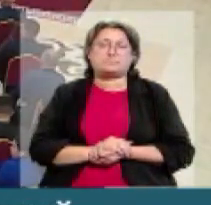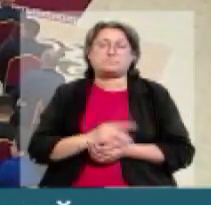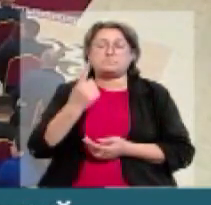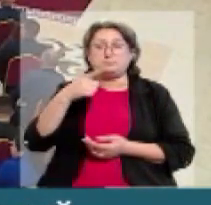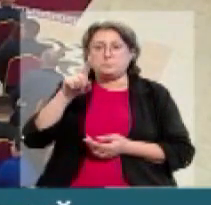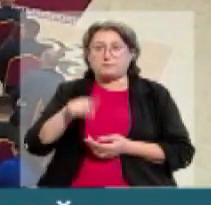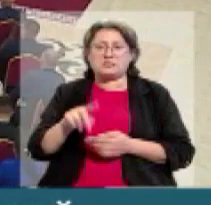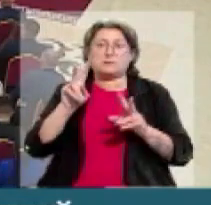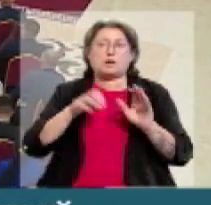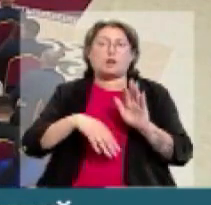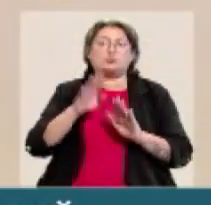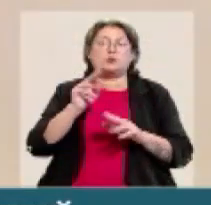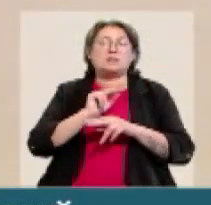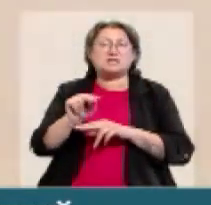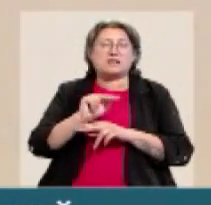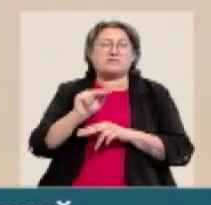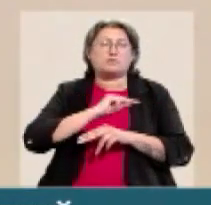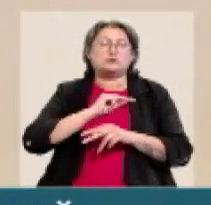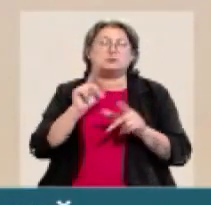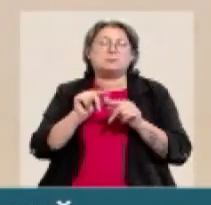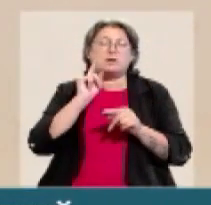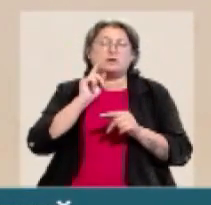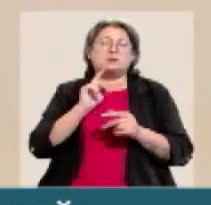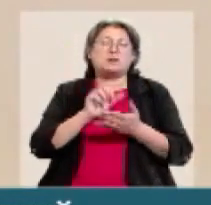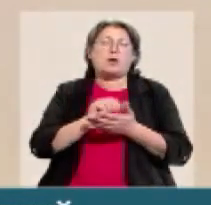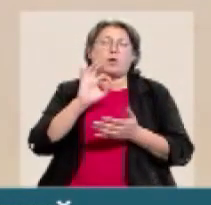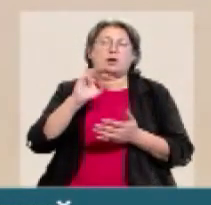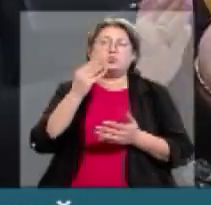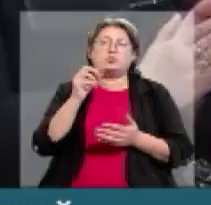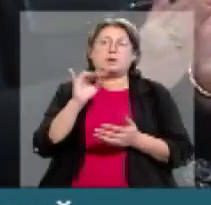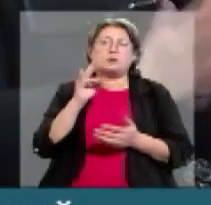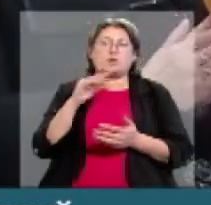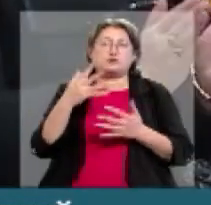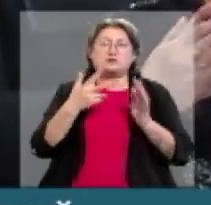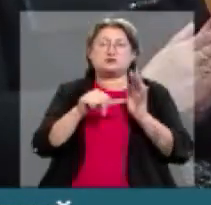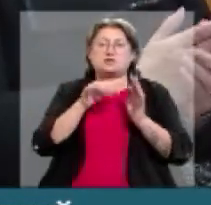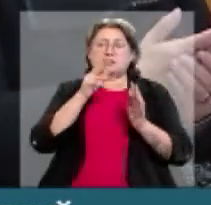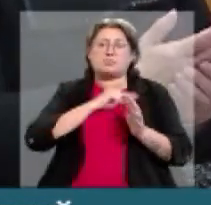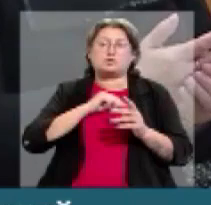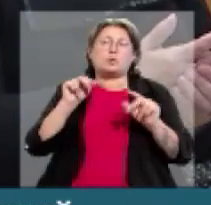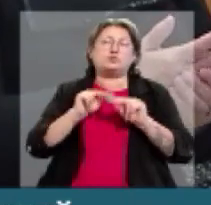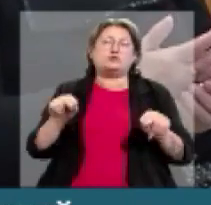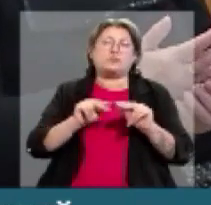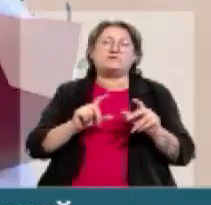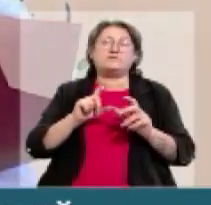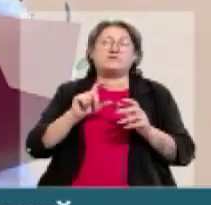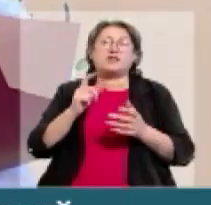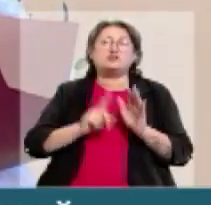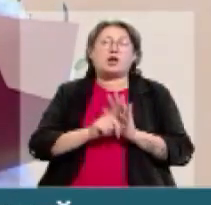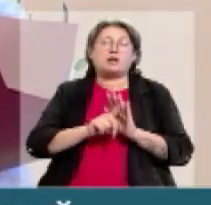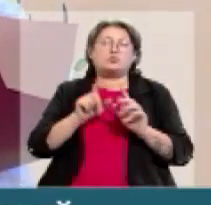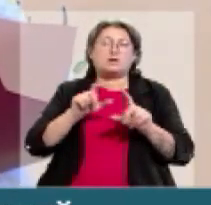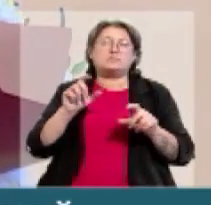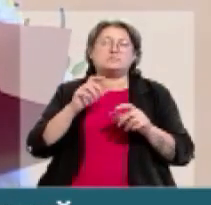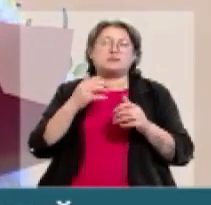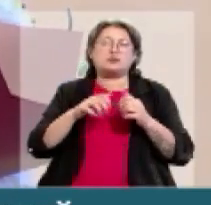Первое место в номинации «Лучший наставник работающей молодежи» заняла Ольга Шубинок. Уже 36 лет она работает учителем начальных классов в Розамасской